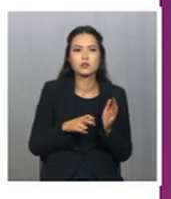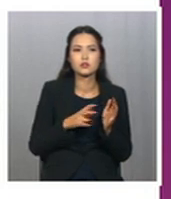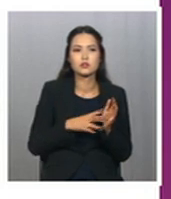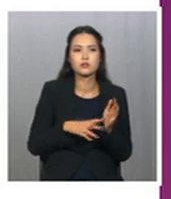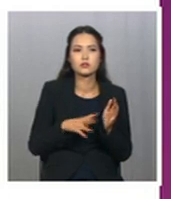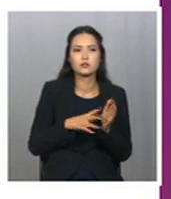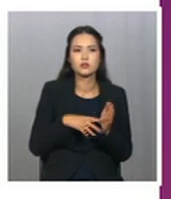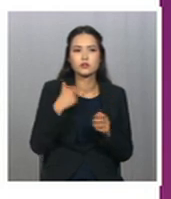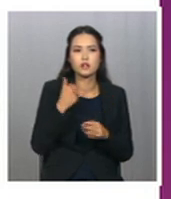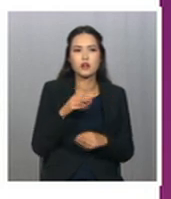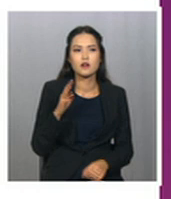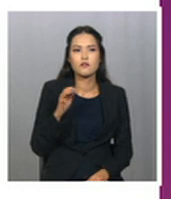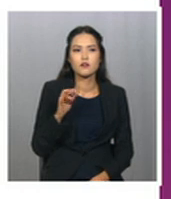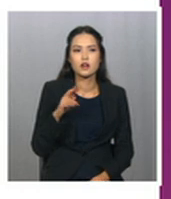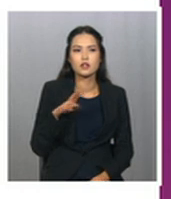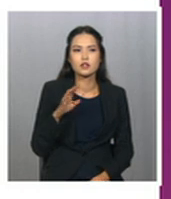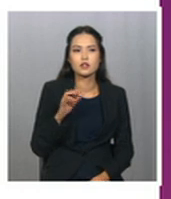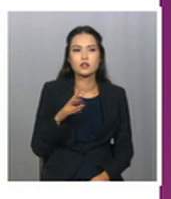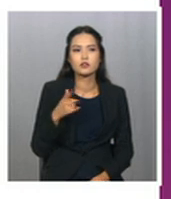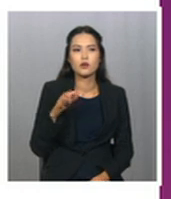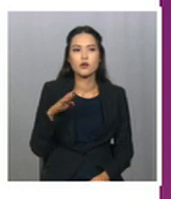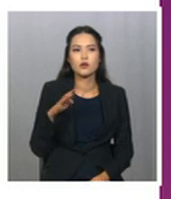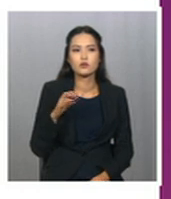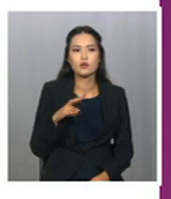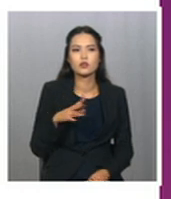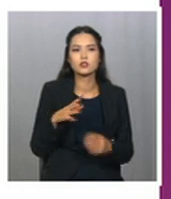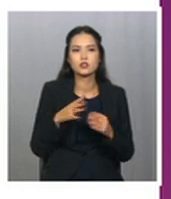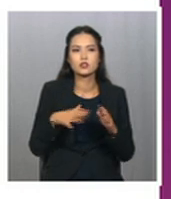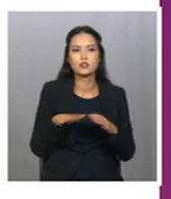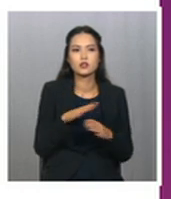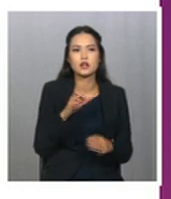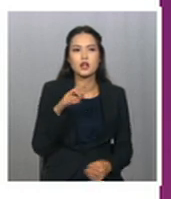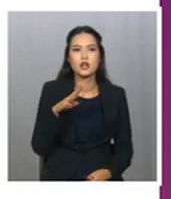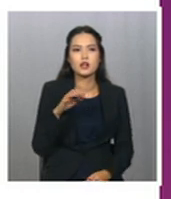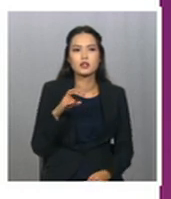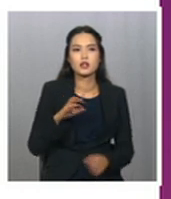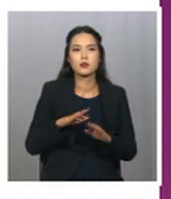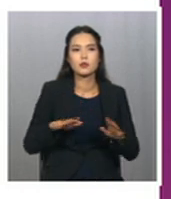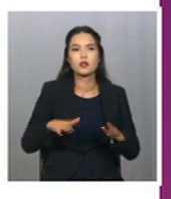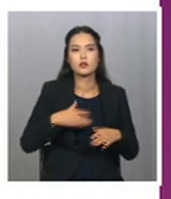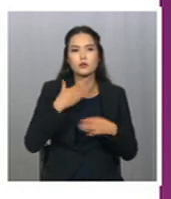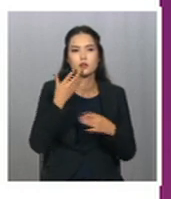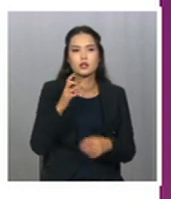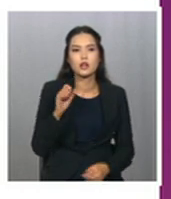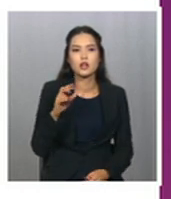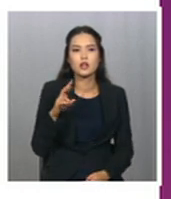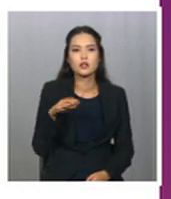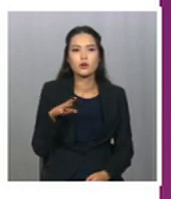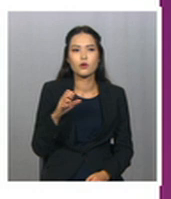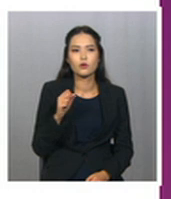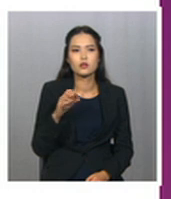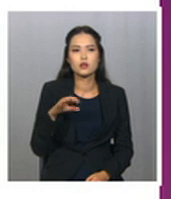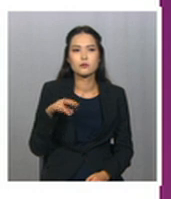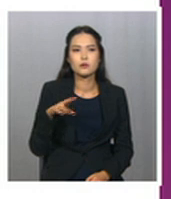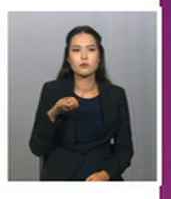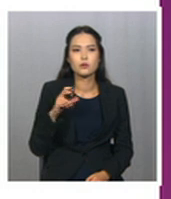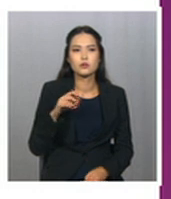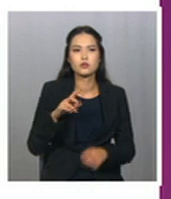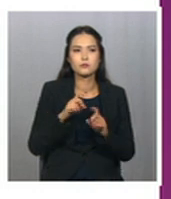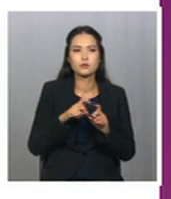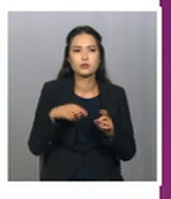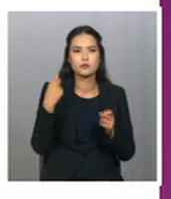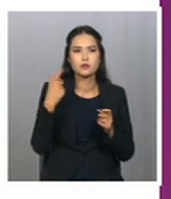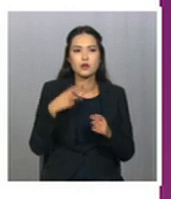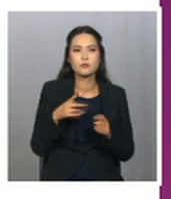1896-1899 жылдары Франклин Гротондағы жергілікті элитаның балалары оқитын мектепте білім алады. 1900